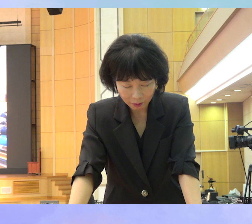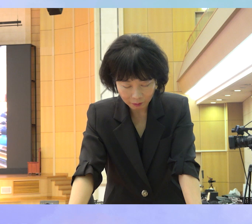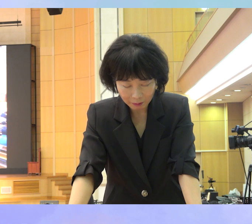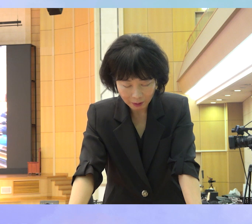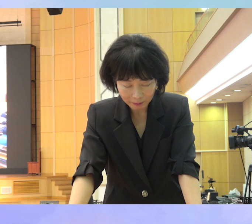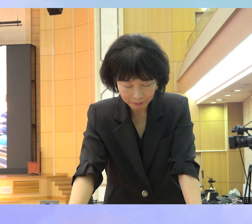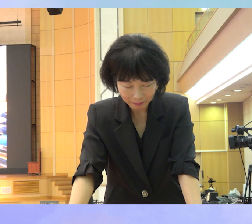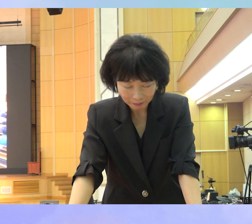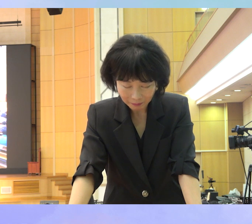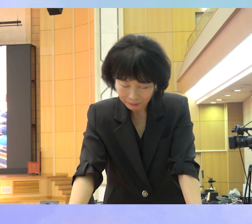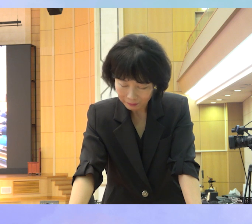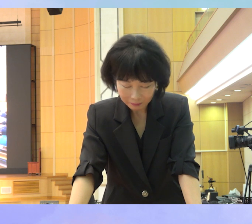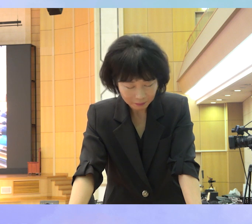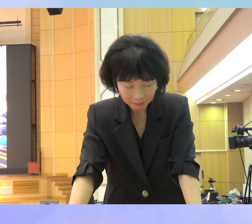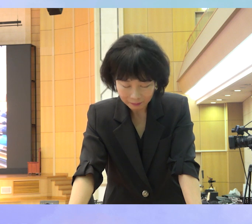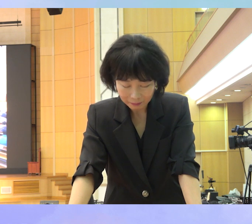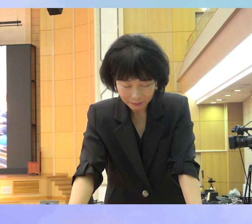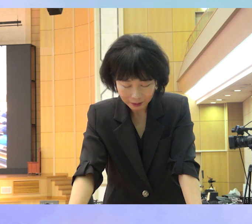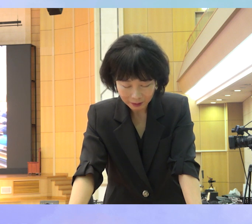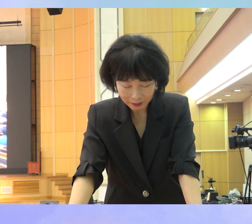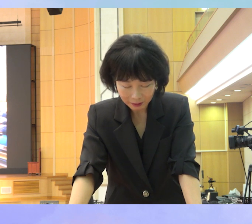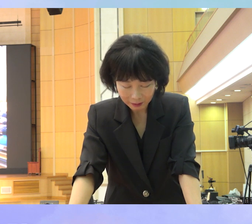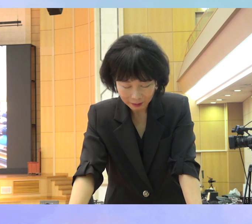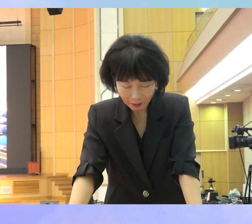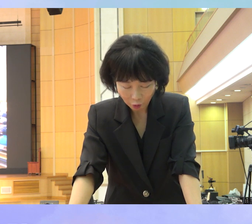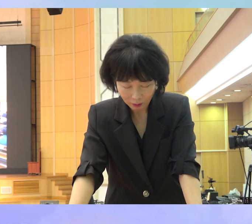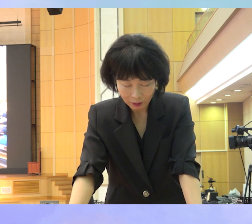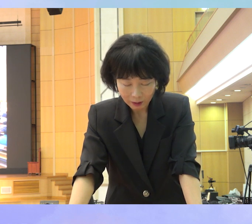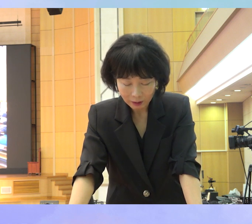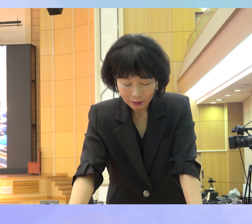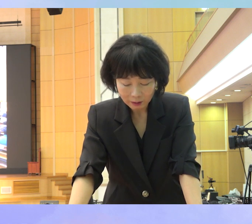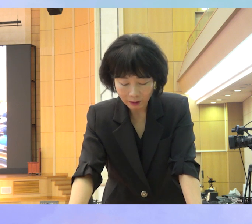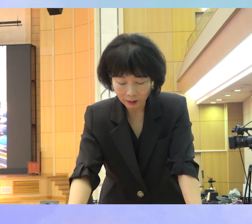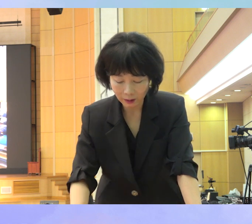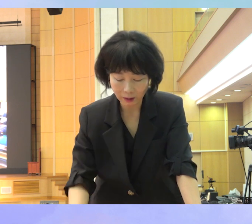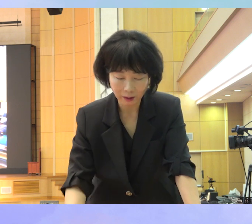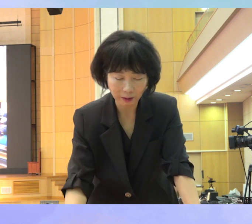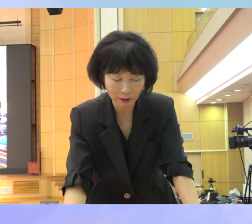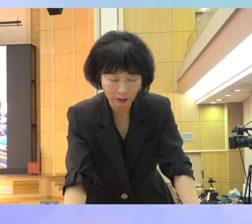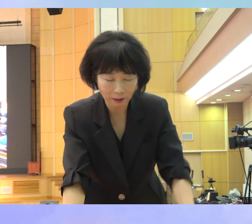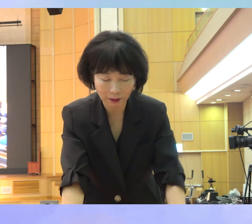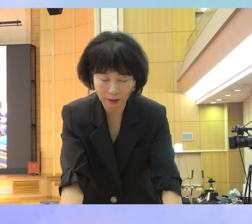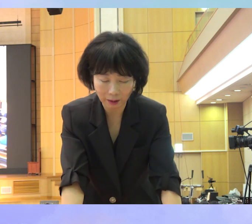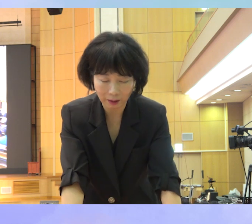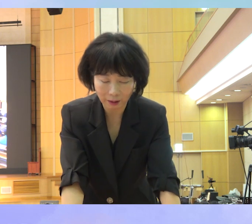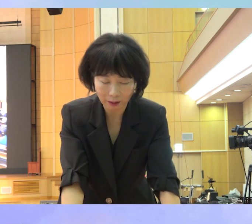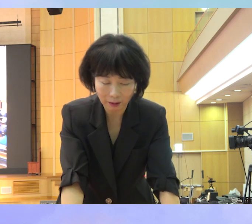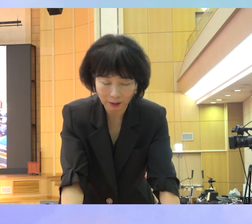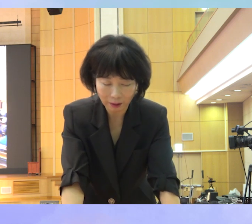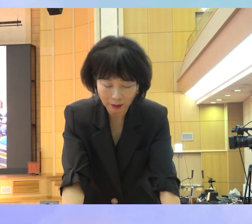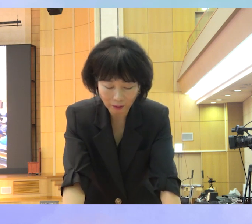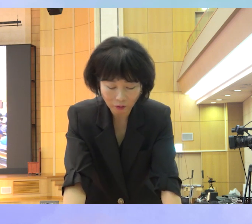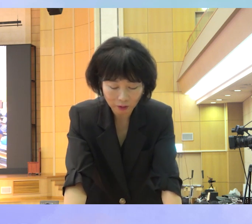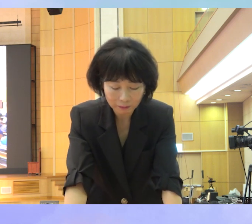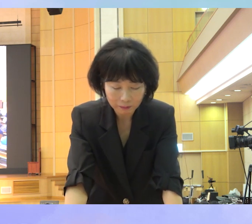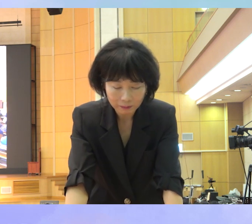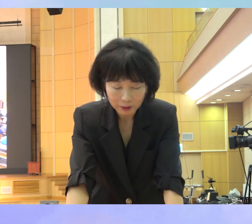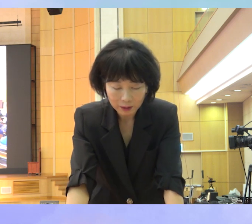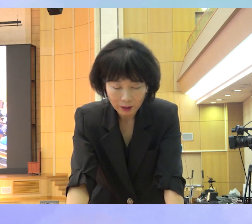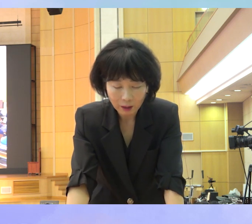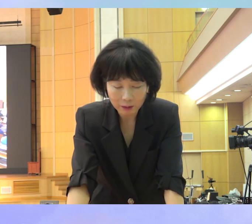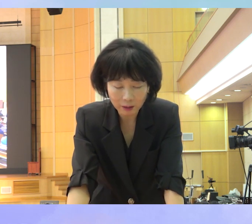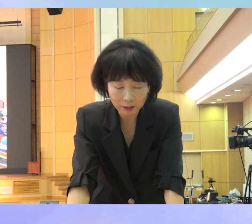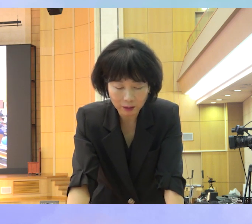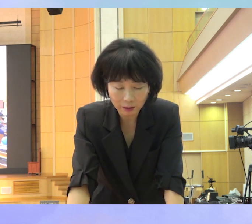나오는 말은 마음에서 시작된다라는 겁니다. 우리 생각이 어린아이니까 말이 그렇게 나오는 것이고, 선한 사람은 선을 내고 악한 사람은